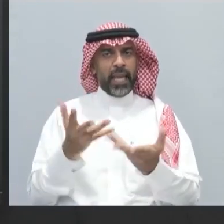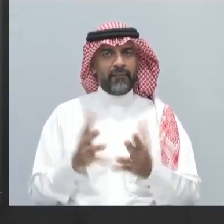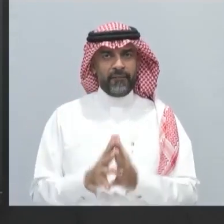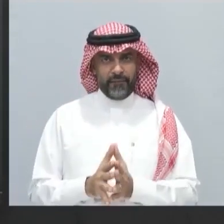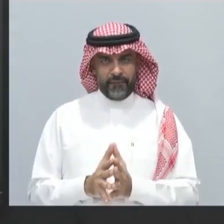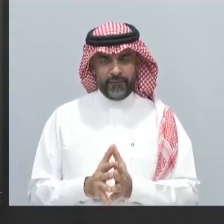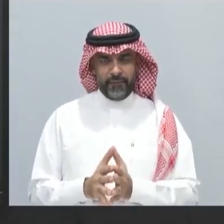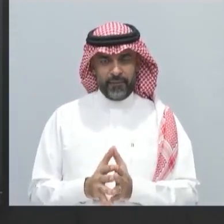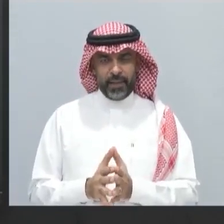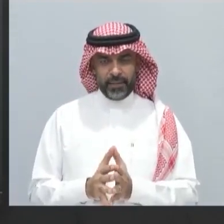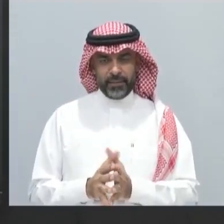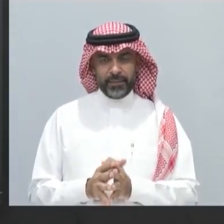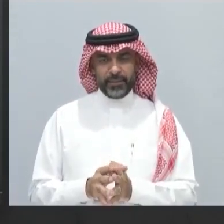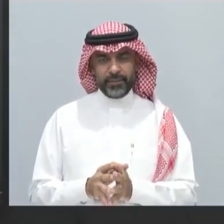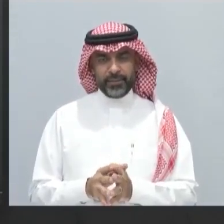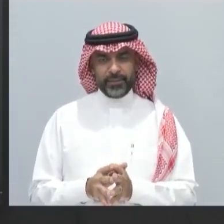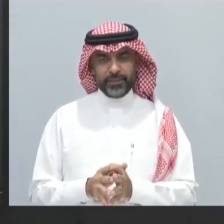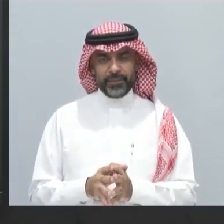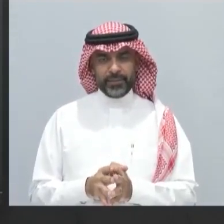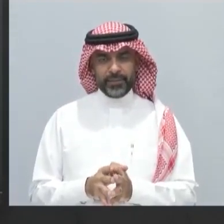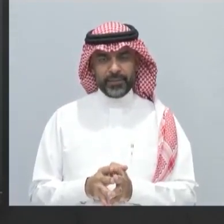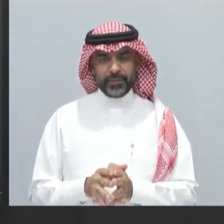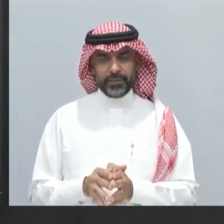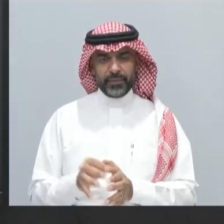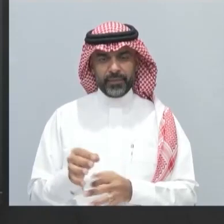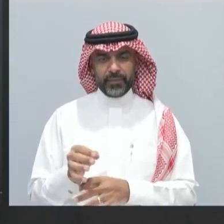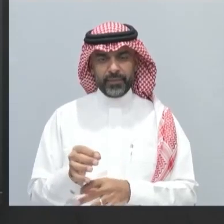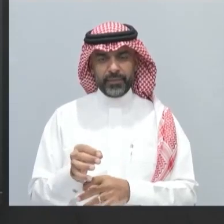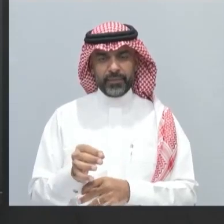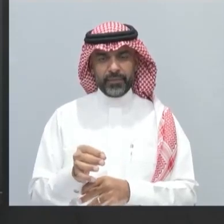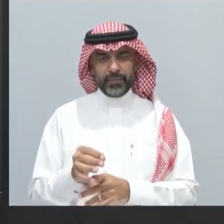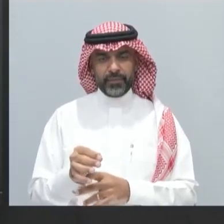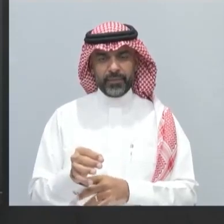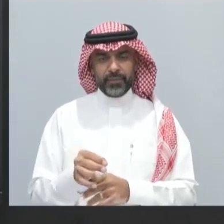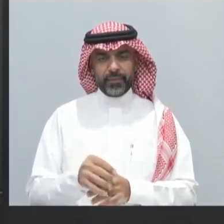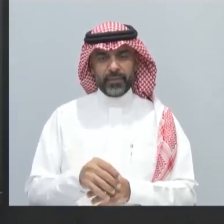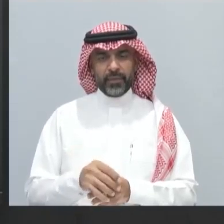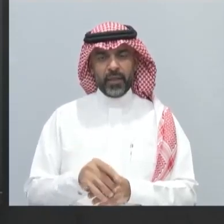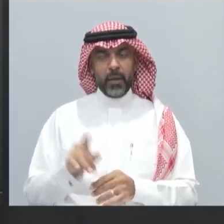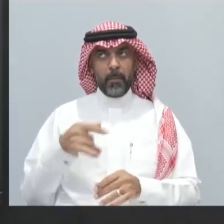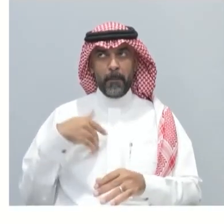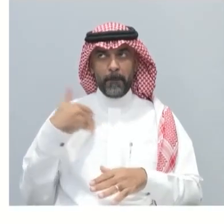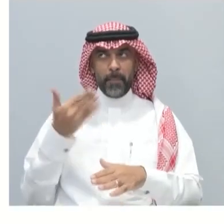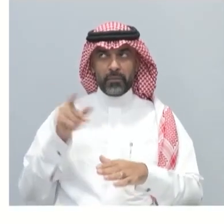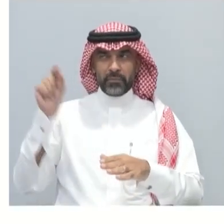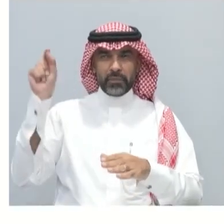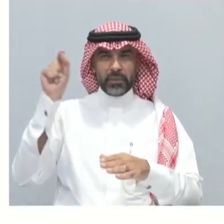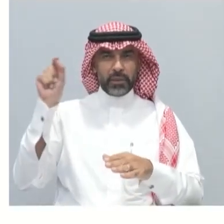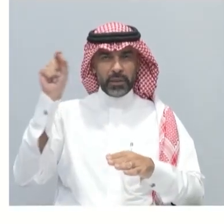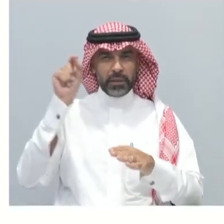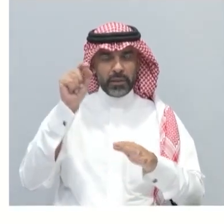بانشاء هذه الشبكه وما هي مراحل انشائها بعد ان تلتصق الفريسه